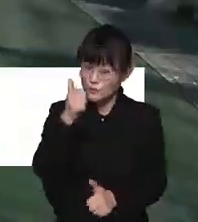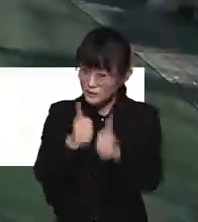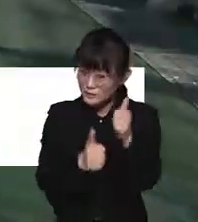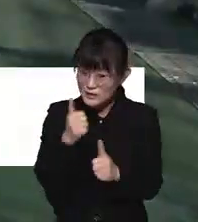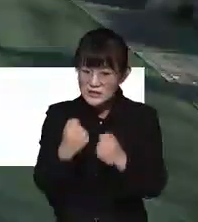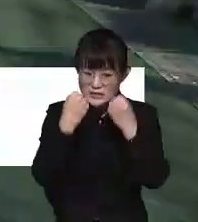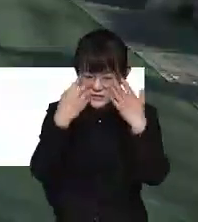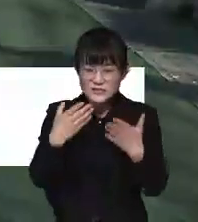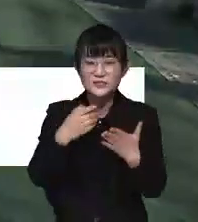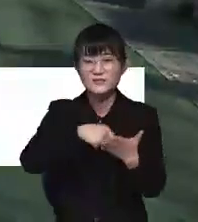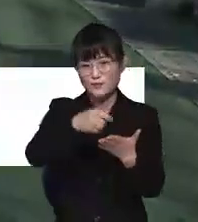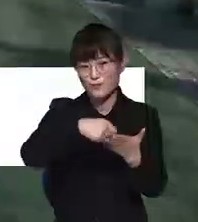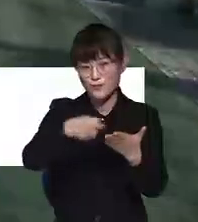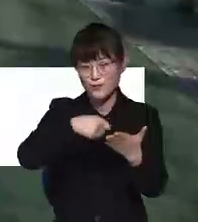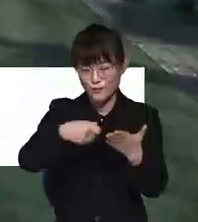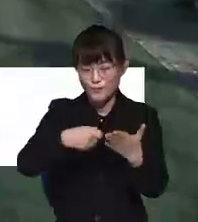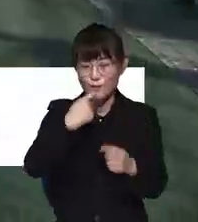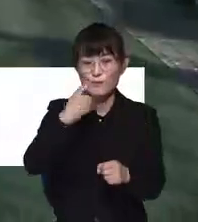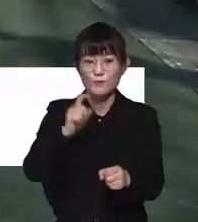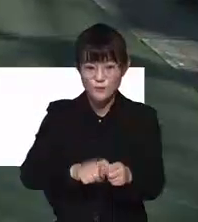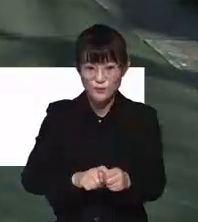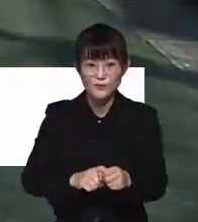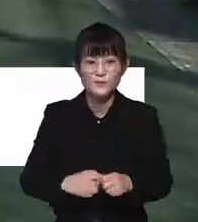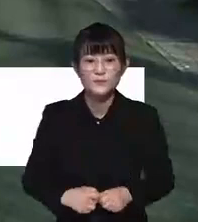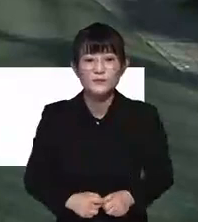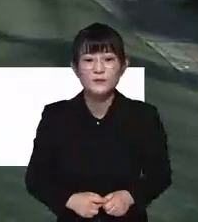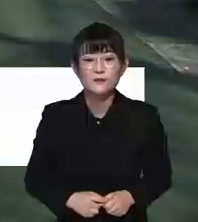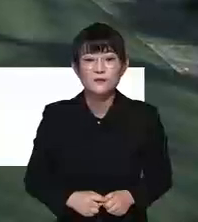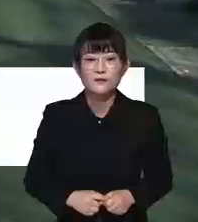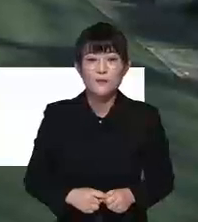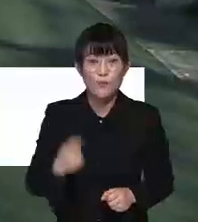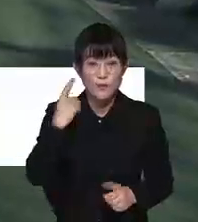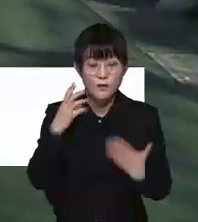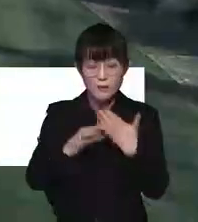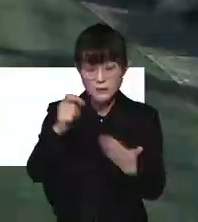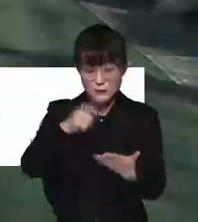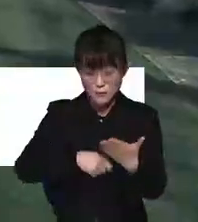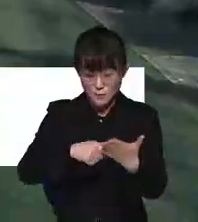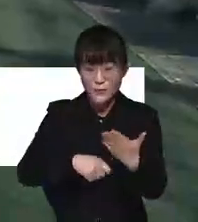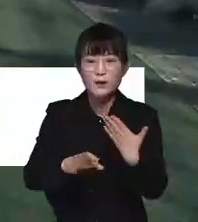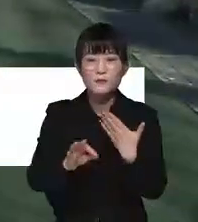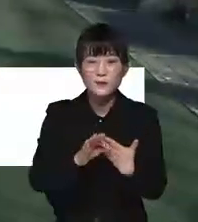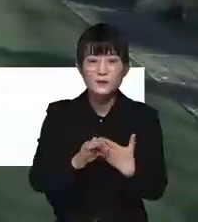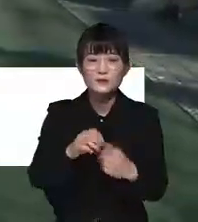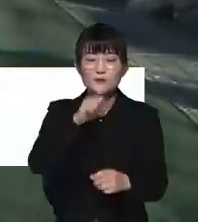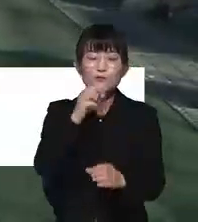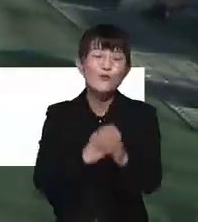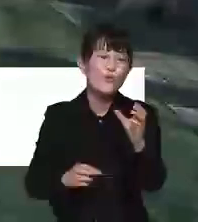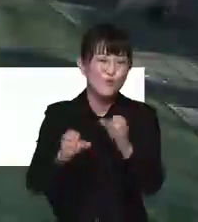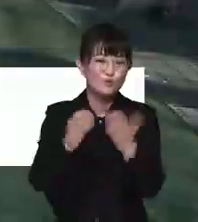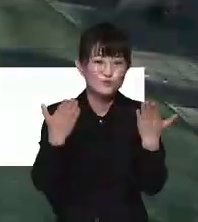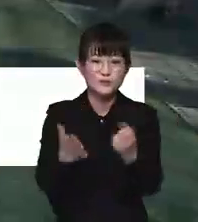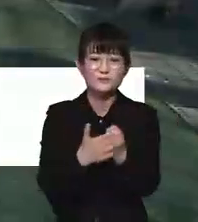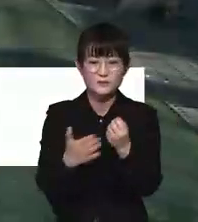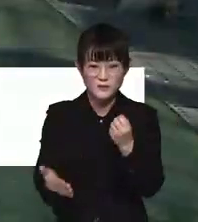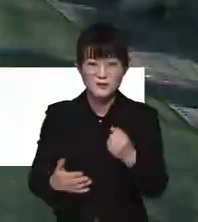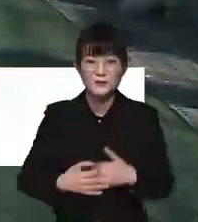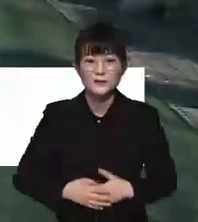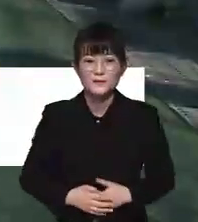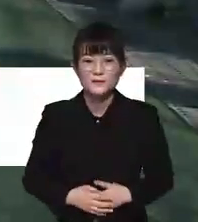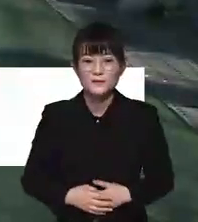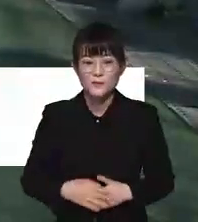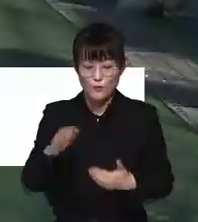점수가 좀 더 플러스 되니까 우리 오늘 목표는 대회 신기록을 세우면서 금메달을 따는 게 목표다 라고 이제